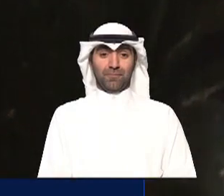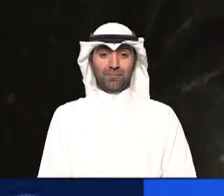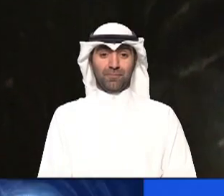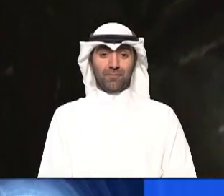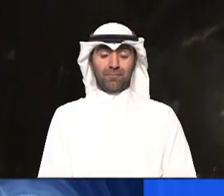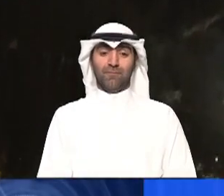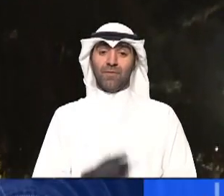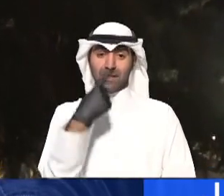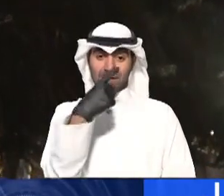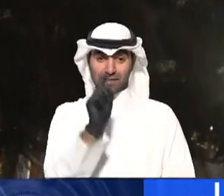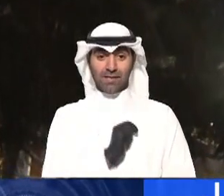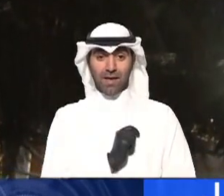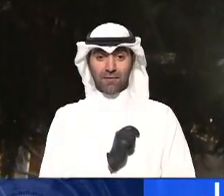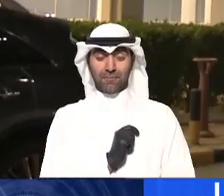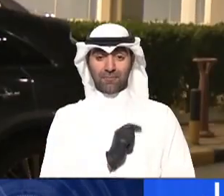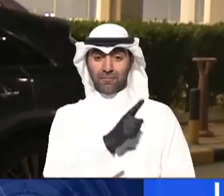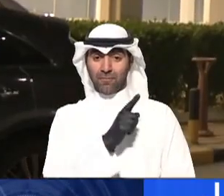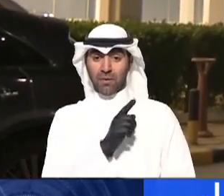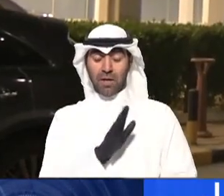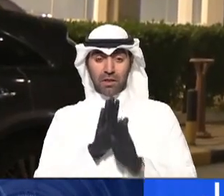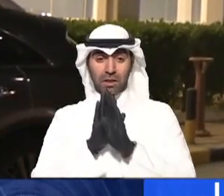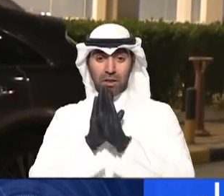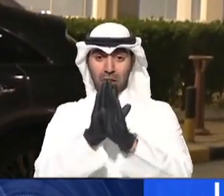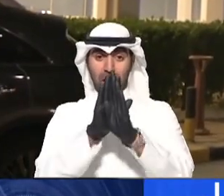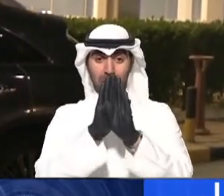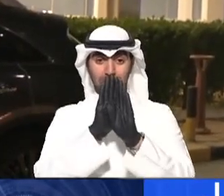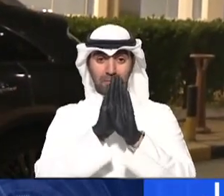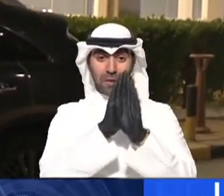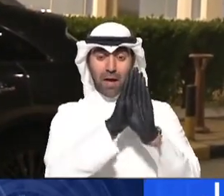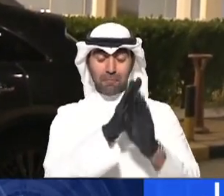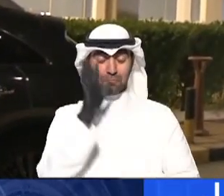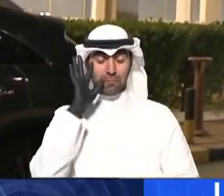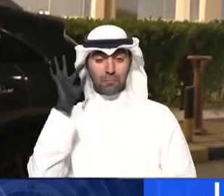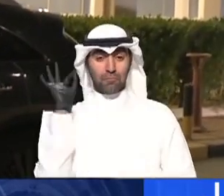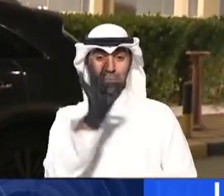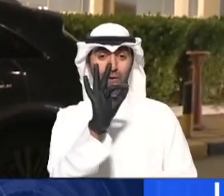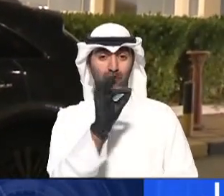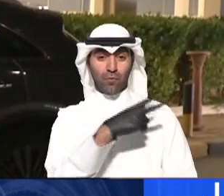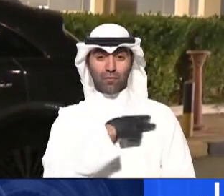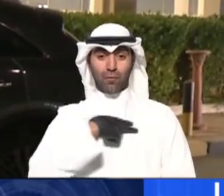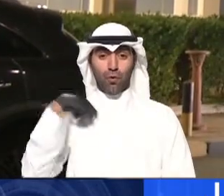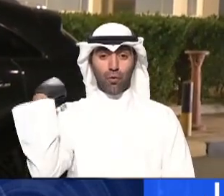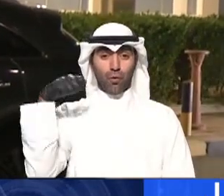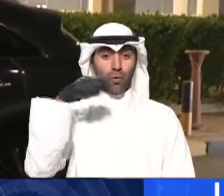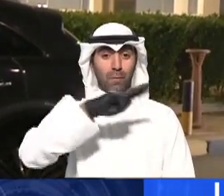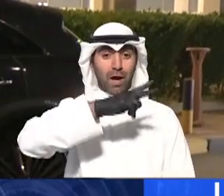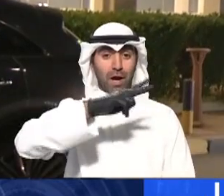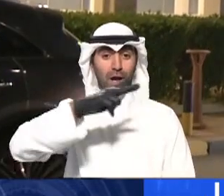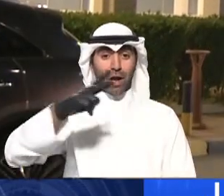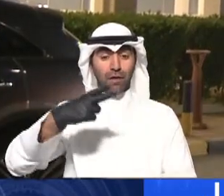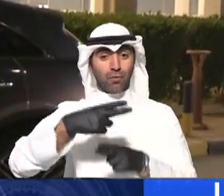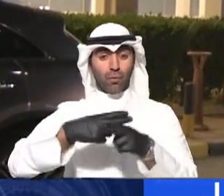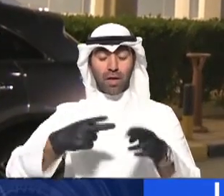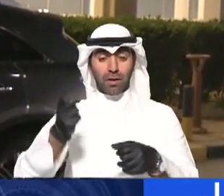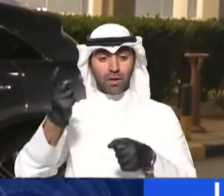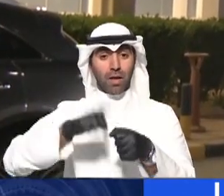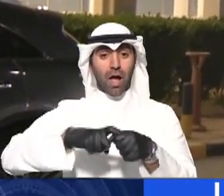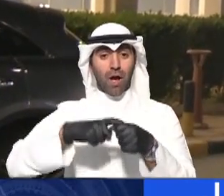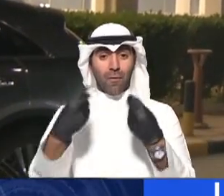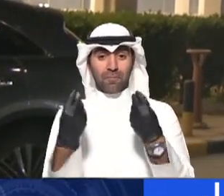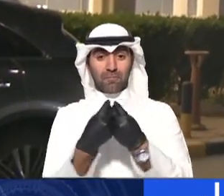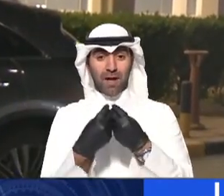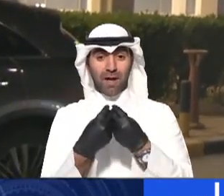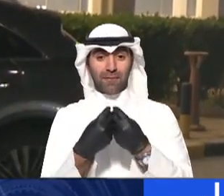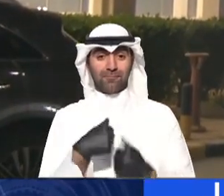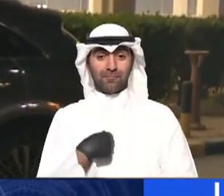في إطار تعزيز الجهود المشتركة بين جهات الدولة المختلفة لمواجهة تفشي عدوى مرض كوفيد-19، قامت